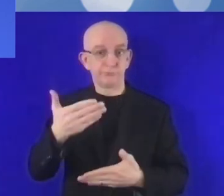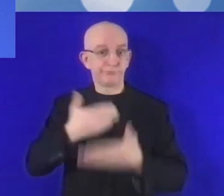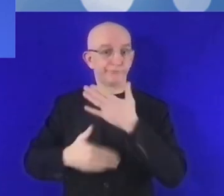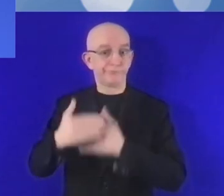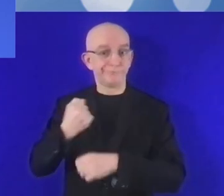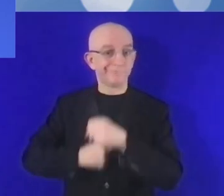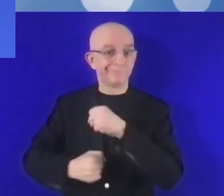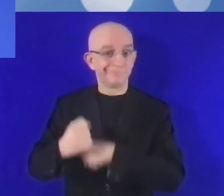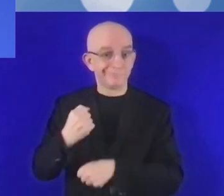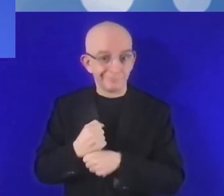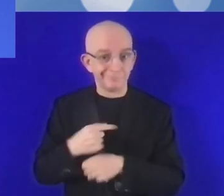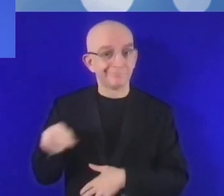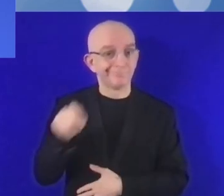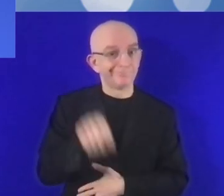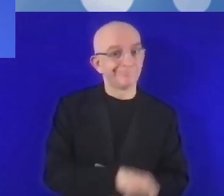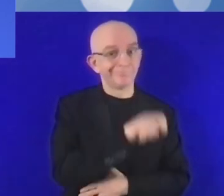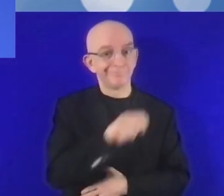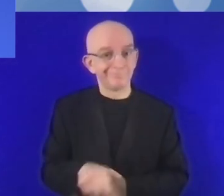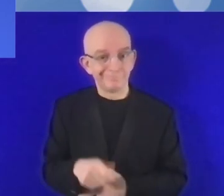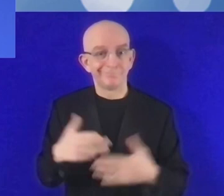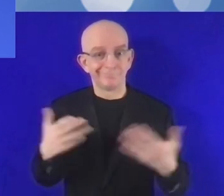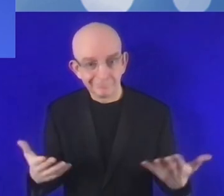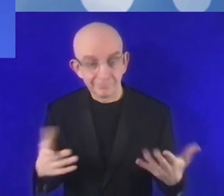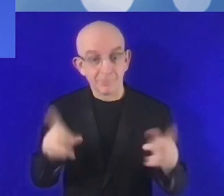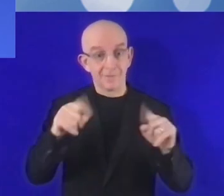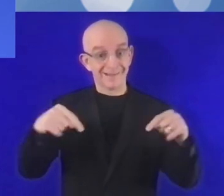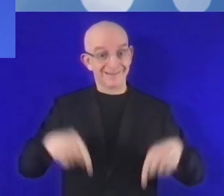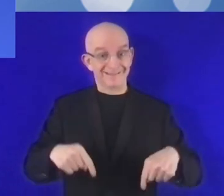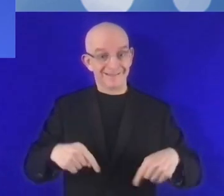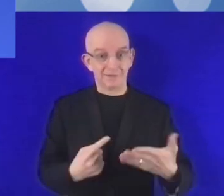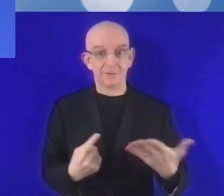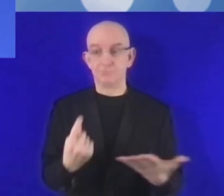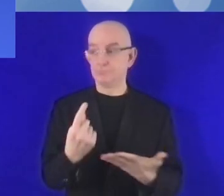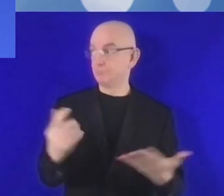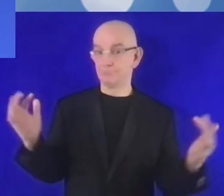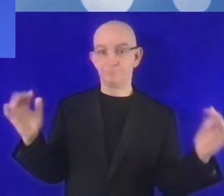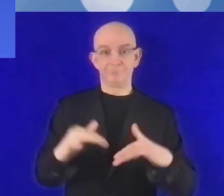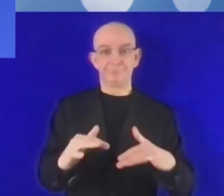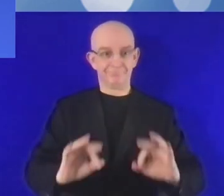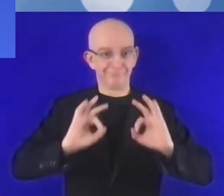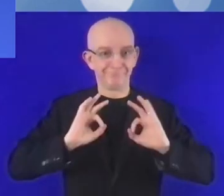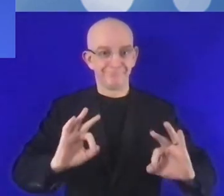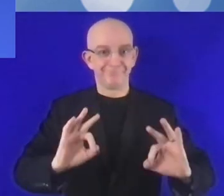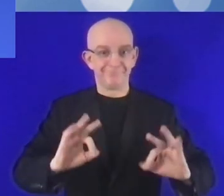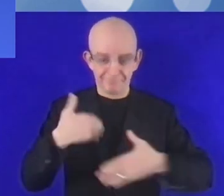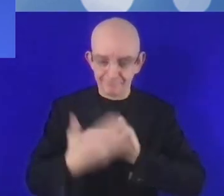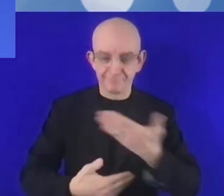участниками 50 панельных дискуссий и мероприятий. Это было оценено должным образом. Сегодня у нас впереди